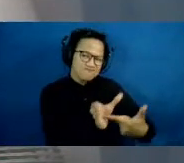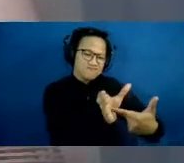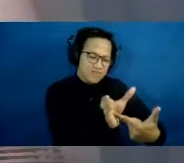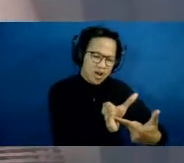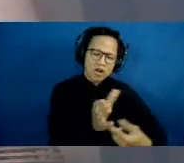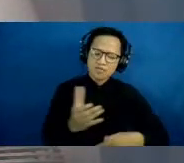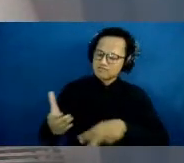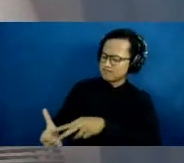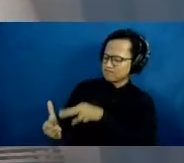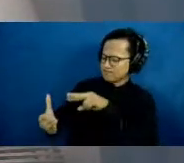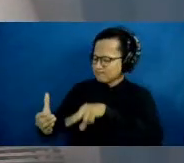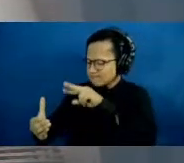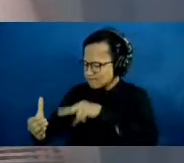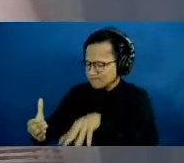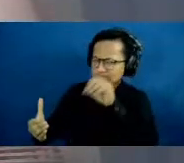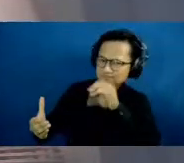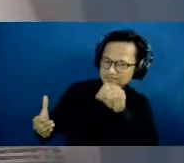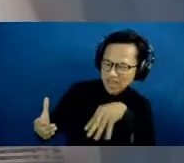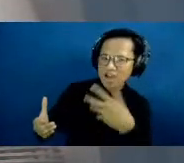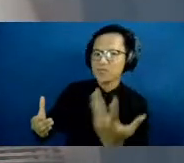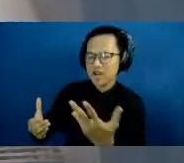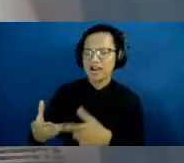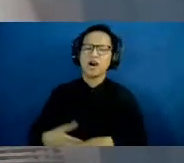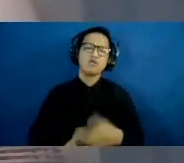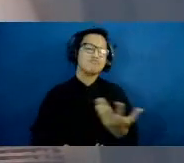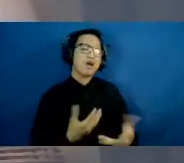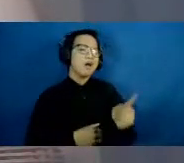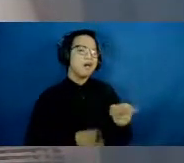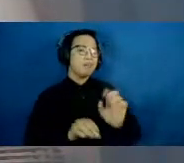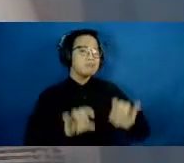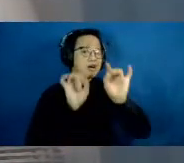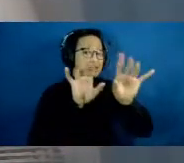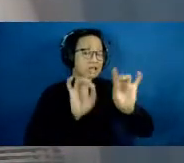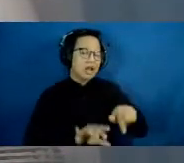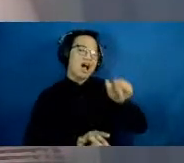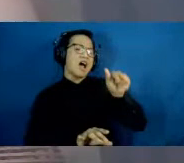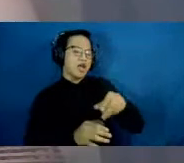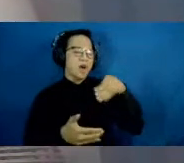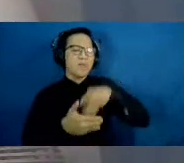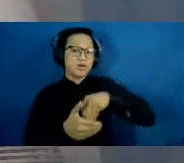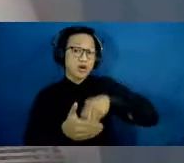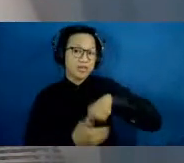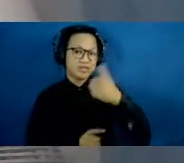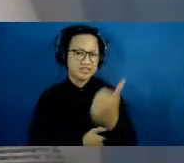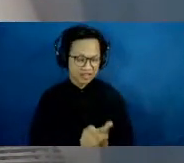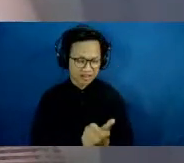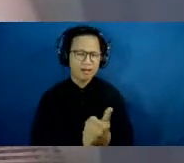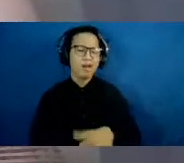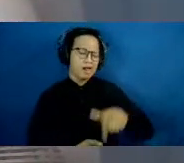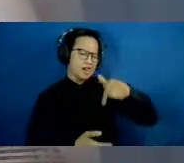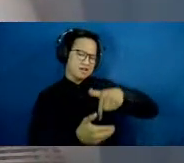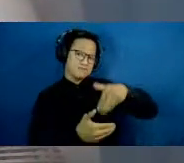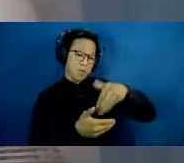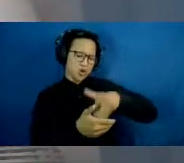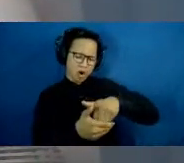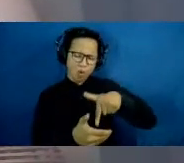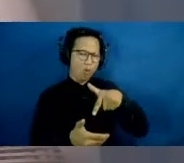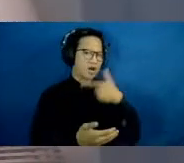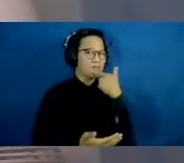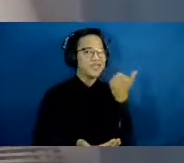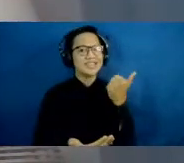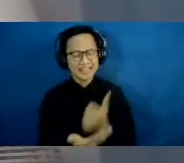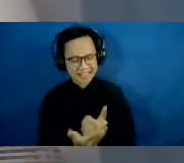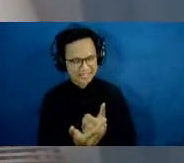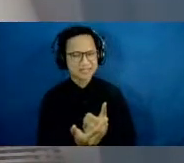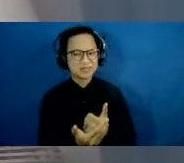kita, insya Allah sih bagus. Bahkan kalau ada kritik atau apapun, justru itu menjadi masukan. Dan itu sangat sangat berarti bagi kita kalau ada kritik